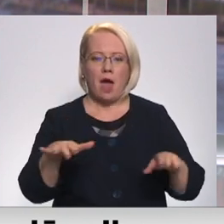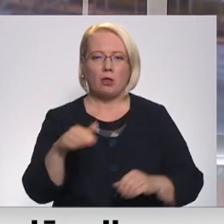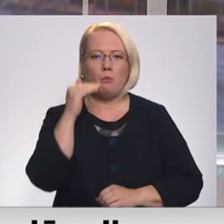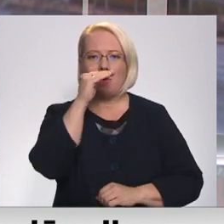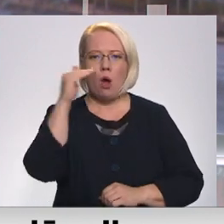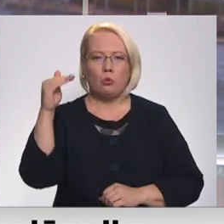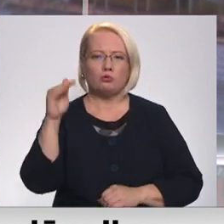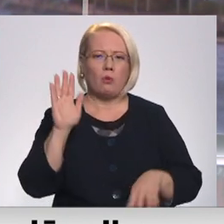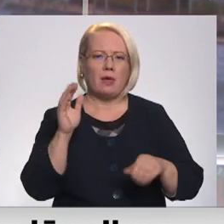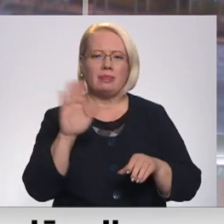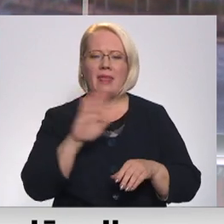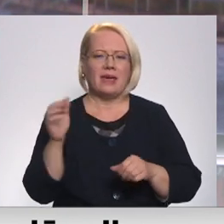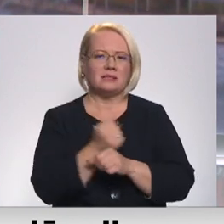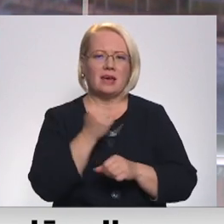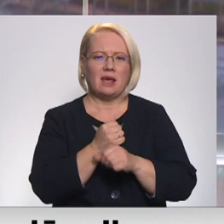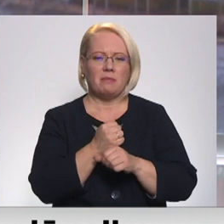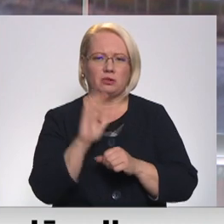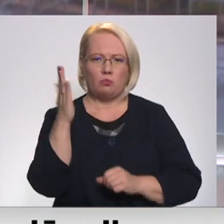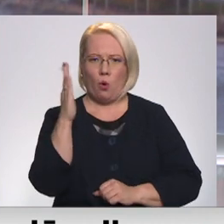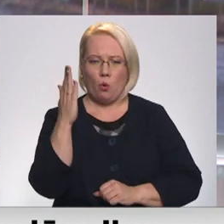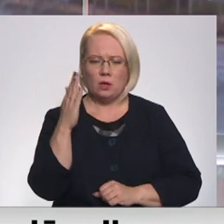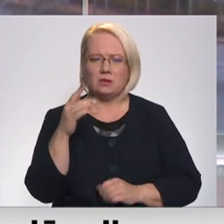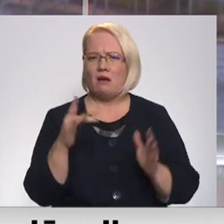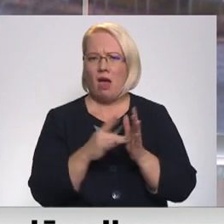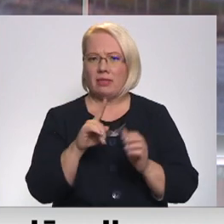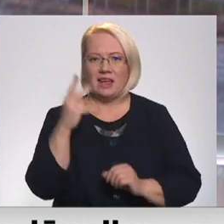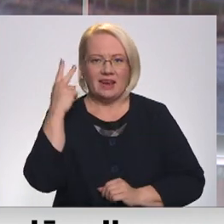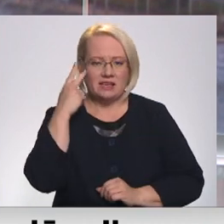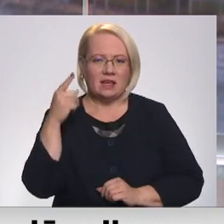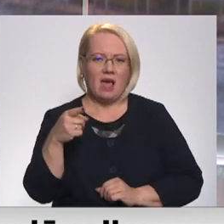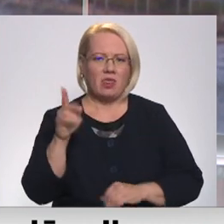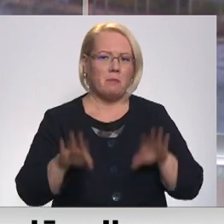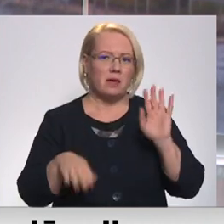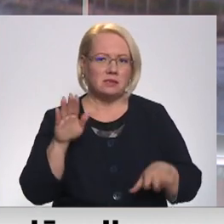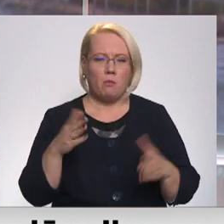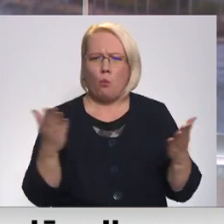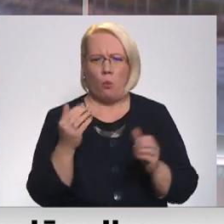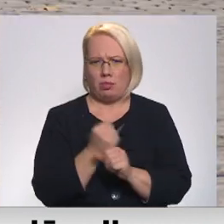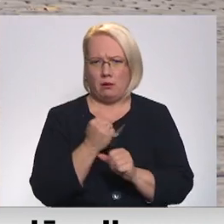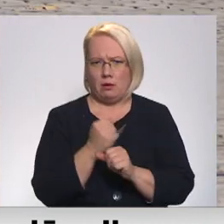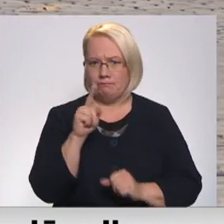pogulis. Kāda riska ir šādai bezdarbībai? Un ko darīt? Par to plašāk stāsta Vita Anstrete.